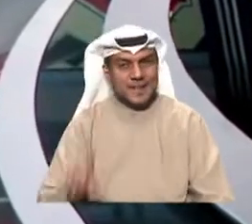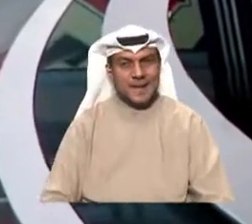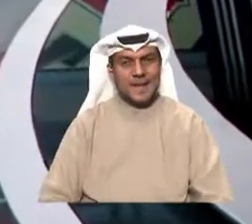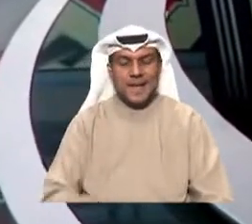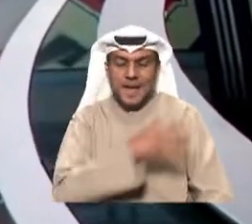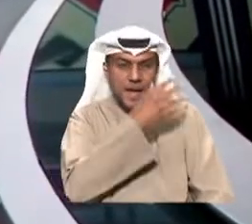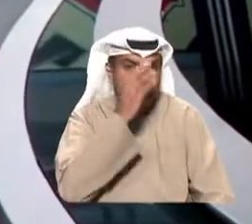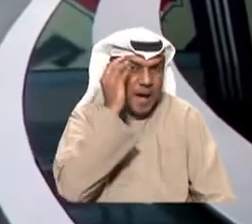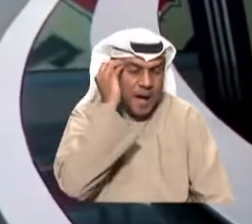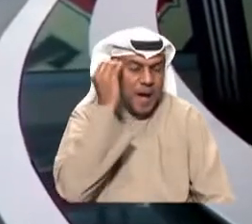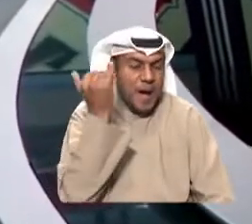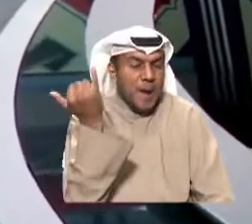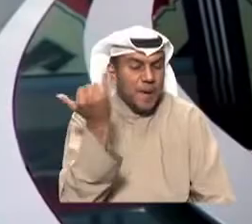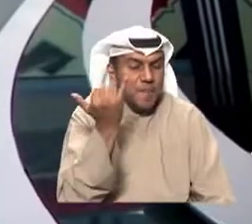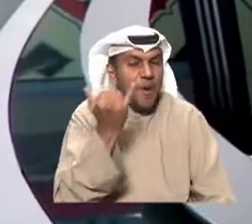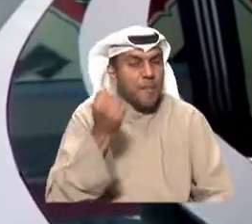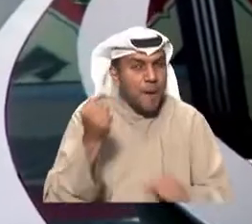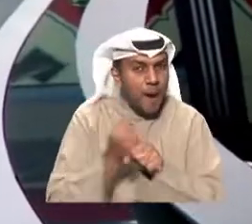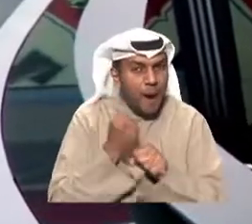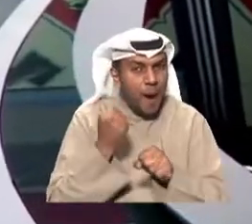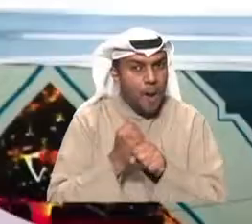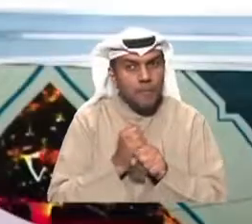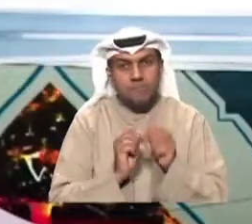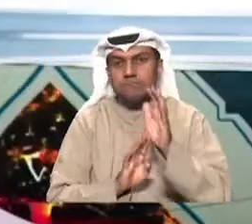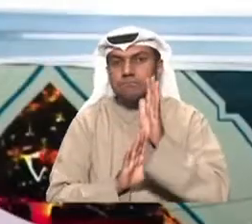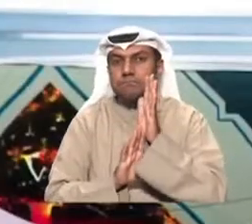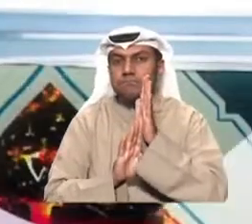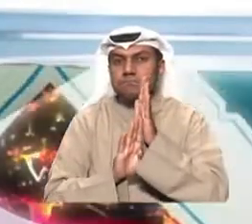مؤثرة على معيار الأفعال.